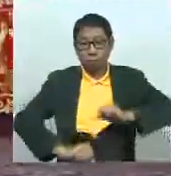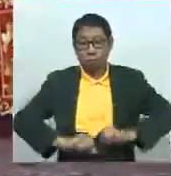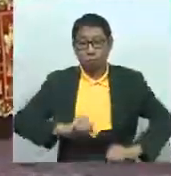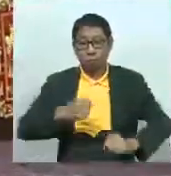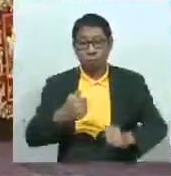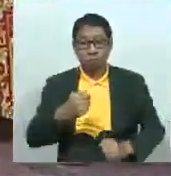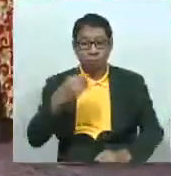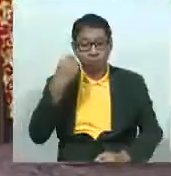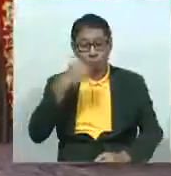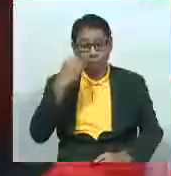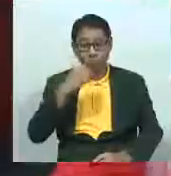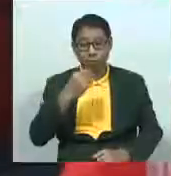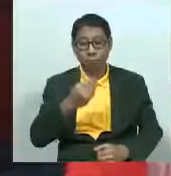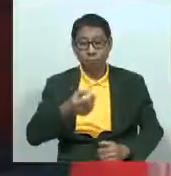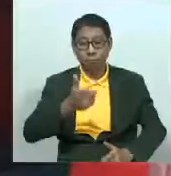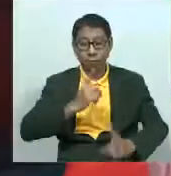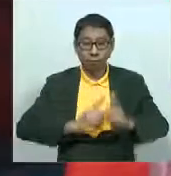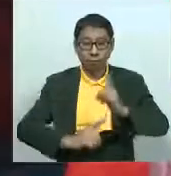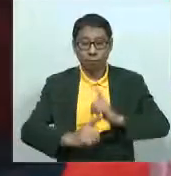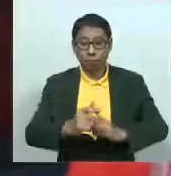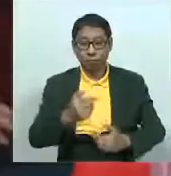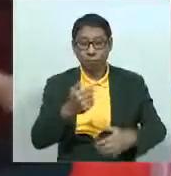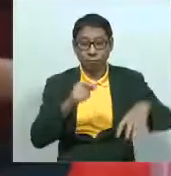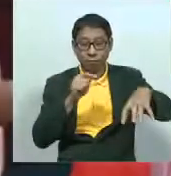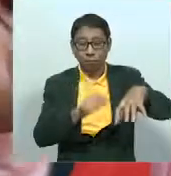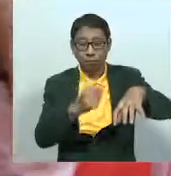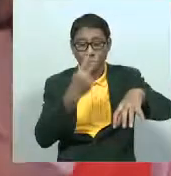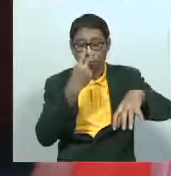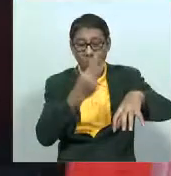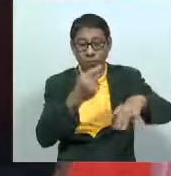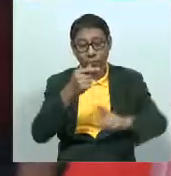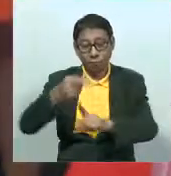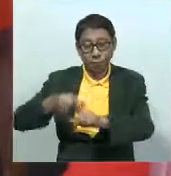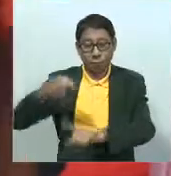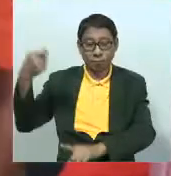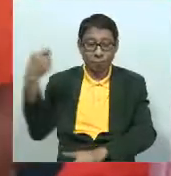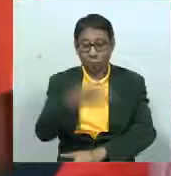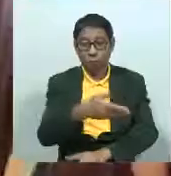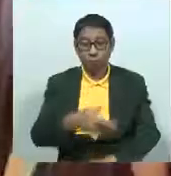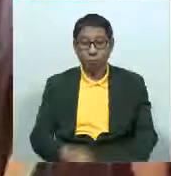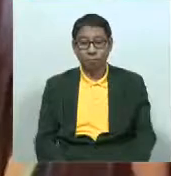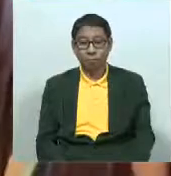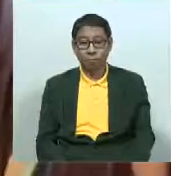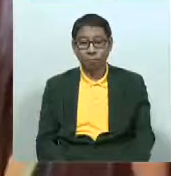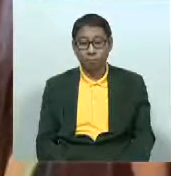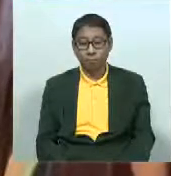ทุกคืนออกโรงก็ไม่มีคนดูแล้วเล่นให้เจ้าดูเพราะเจ้าเขาจ้างเราไม่ใช่คนจ้าง กิม